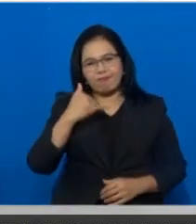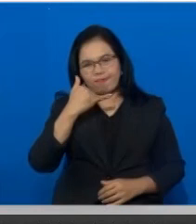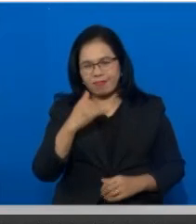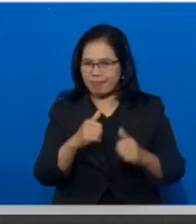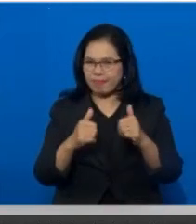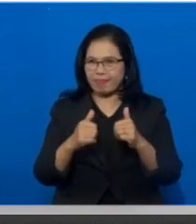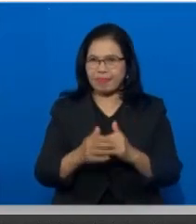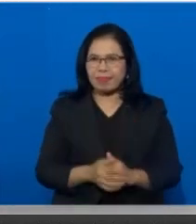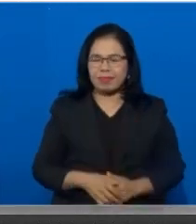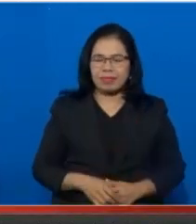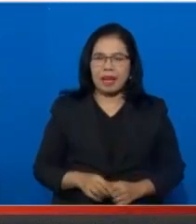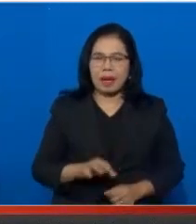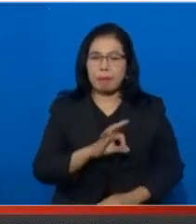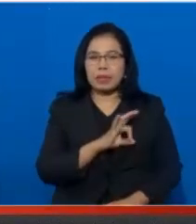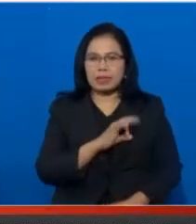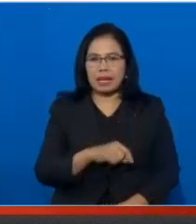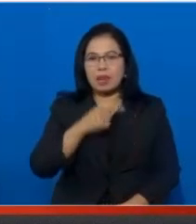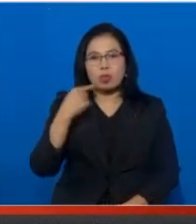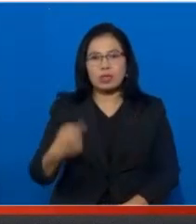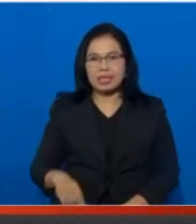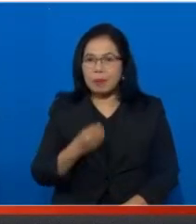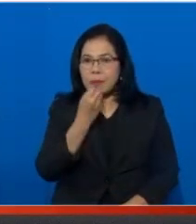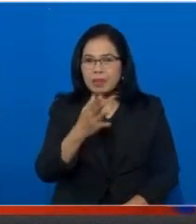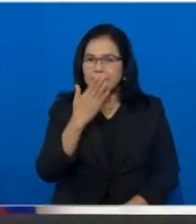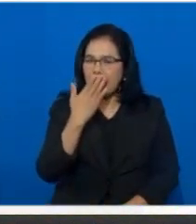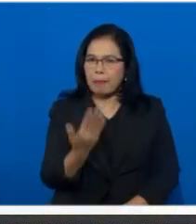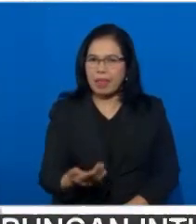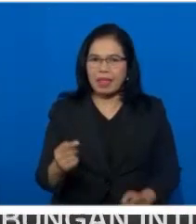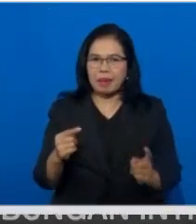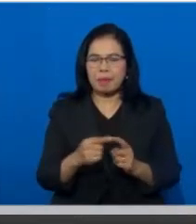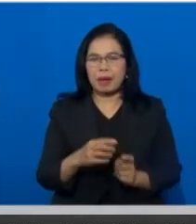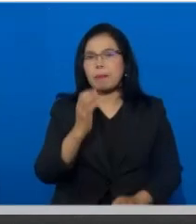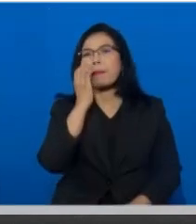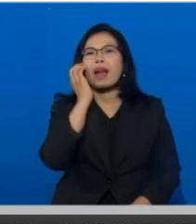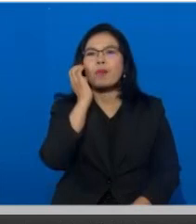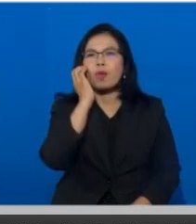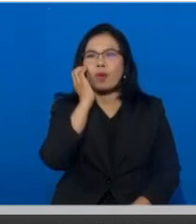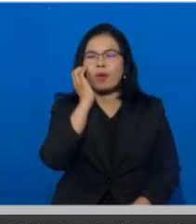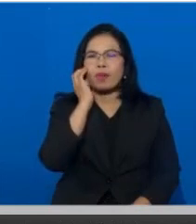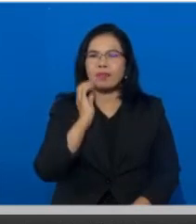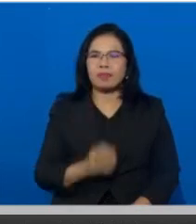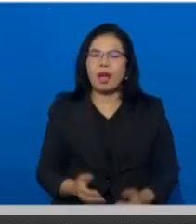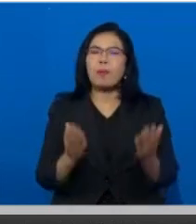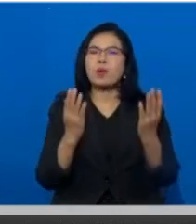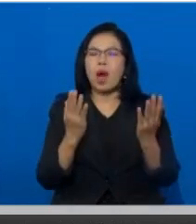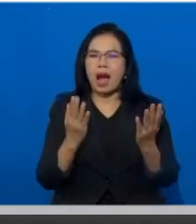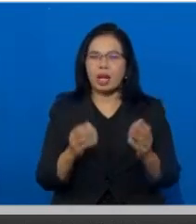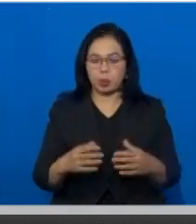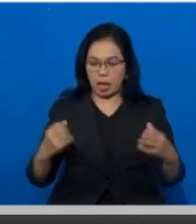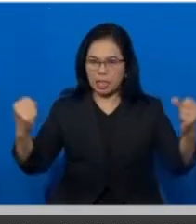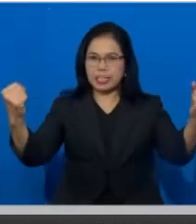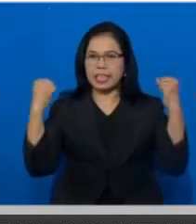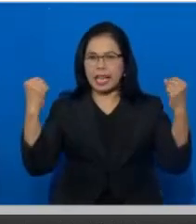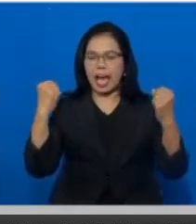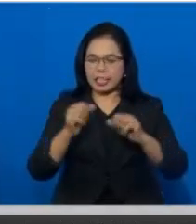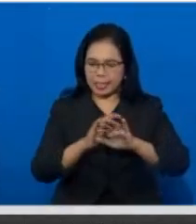Presiden Rusia, Vladimir Putin, juga mengucapkan selamat kepada Prabowo. Selain mengucapkan selamat, Putin juga mendoakan Prabowo sehat dan